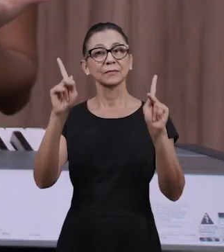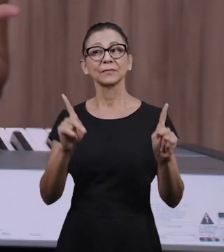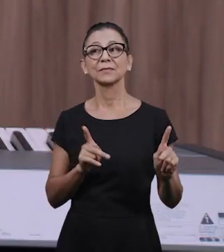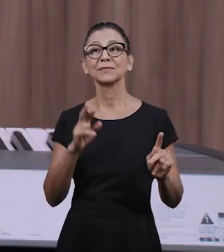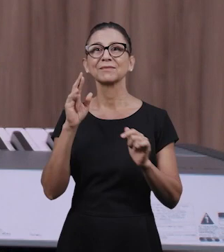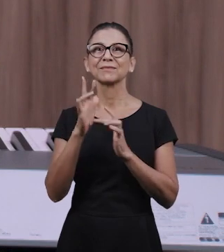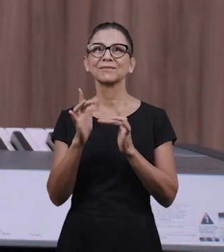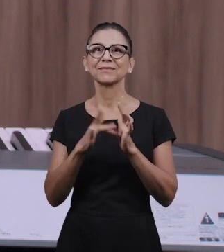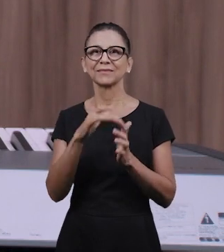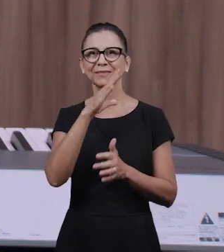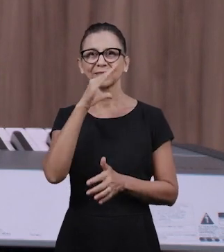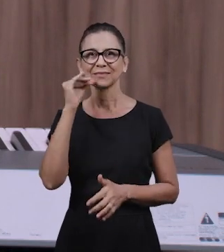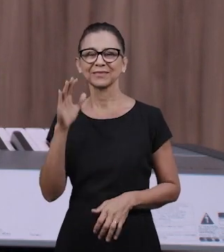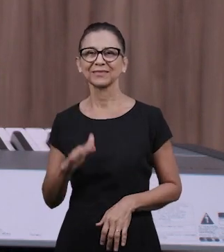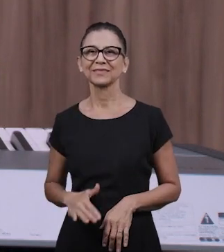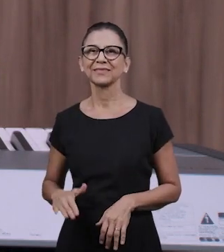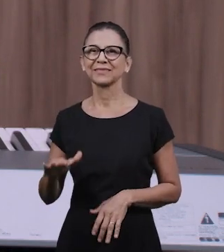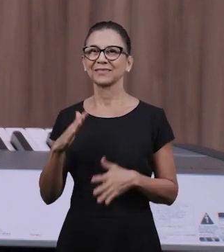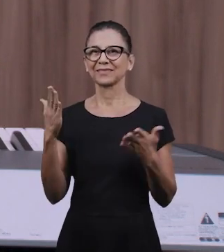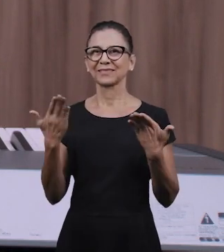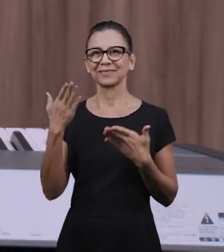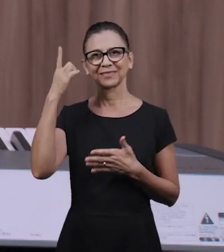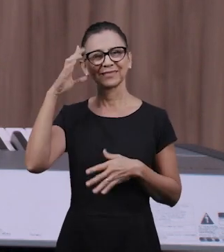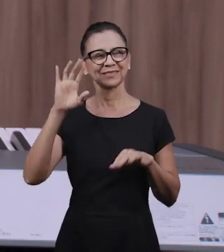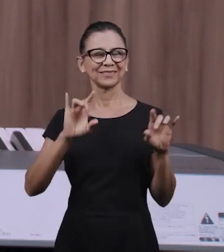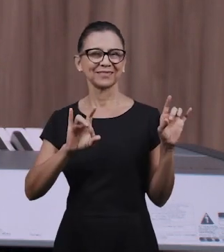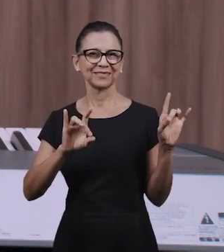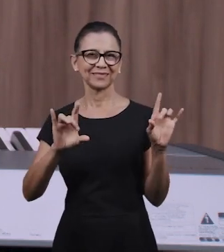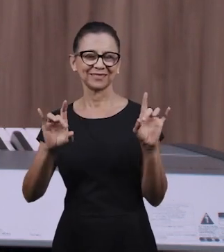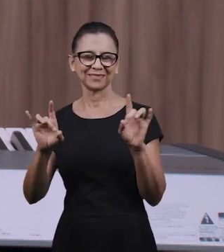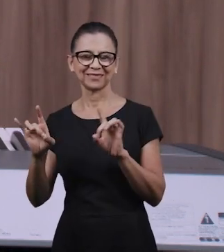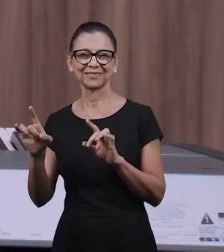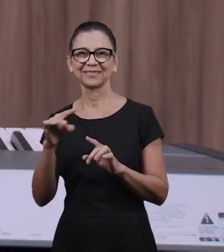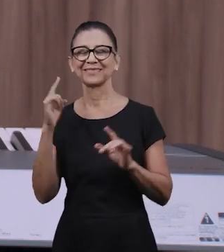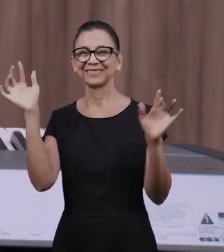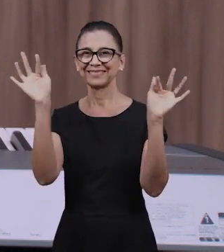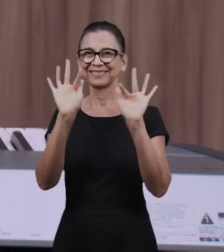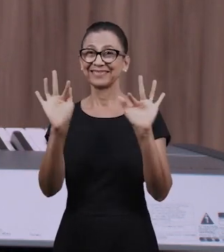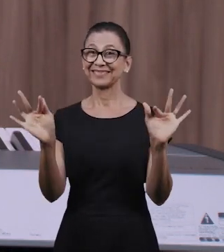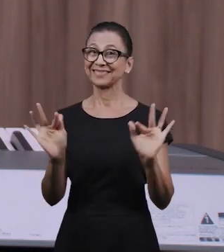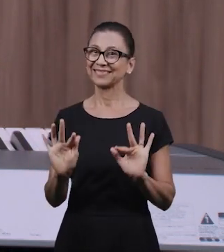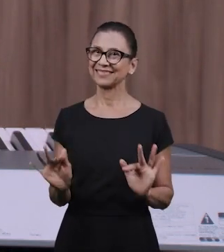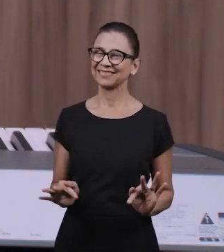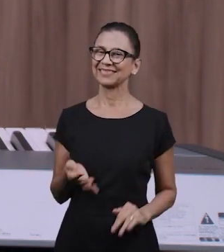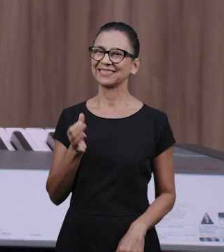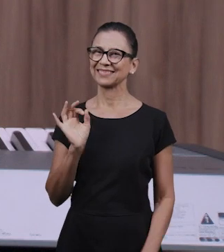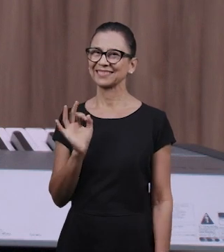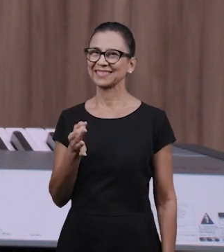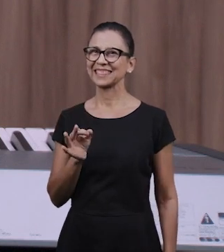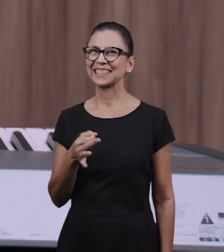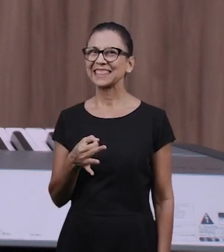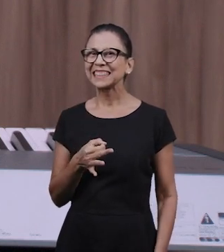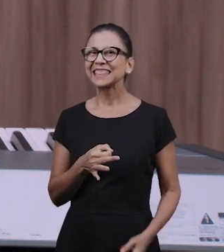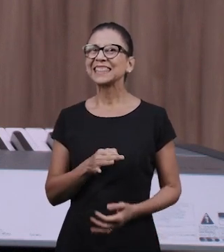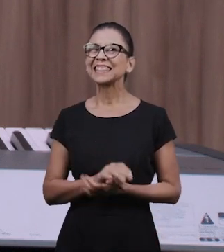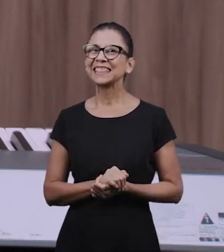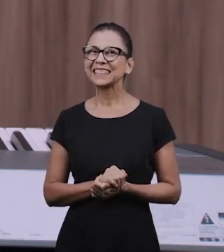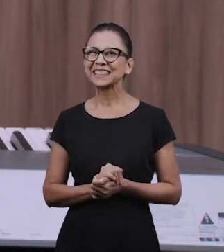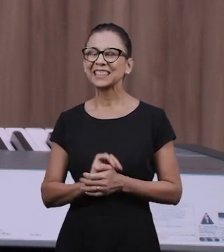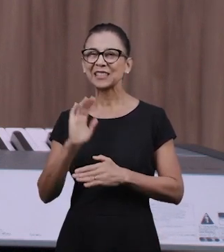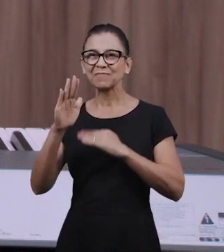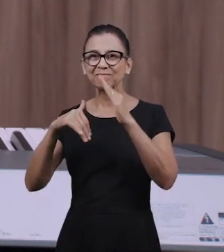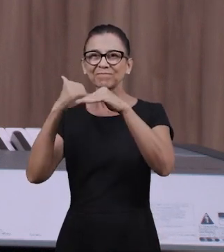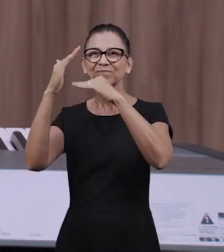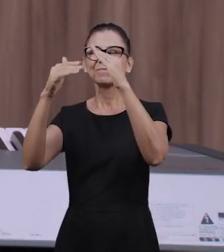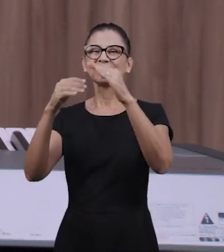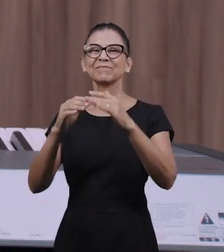La paix du Seigneur, enfants et adolescents, aujourd'hui c'est un jour spécial. Nous sommes très joyeuses parce que nous sommes certains,